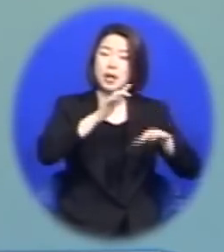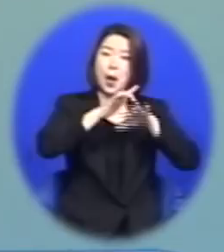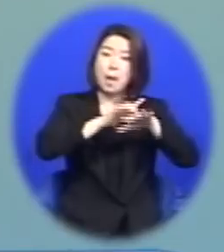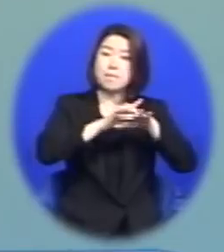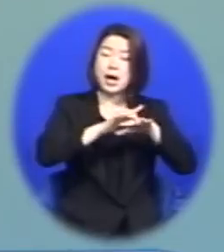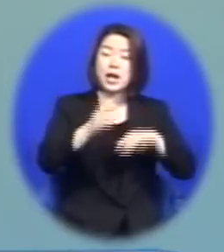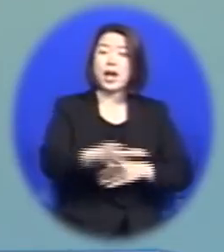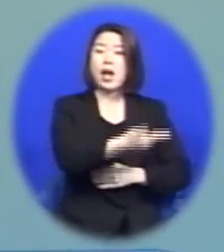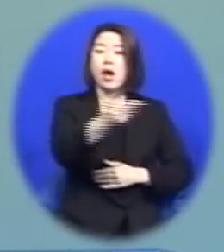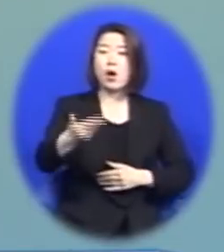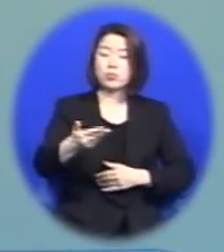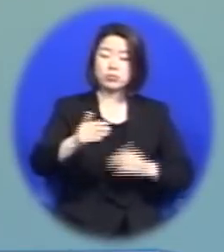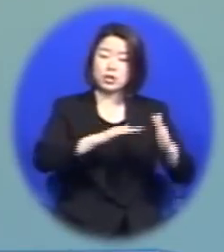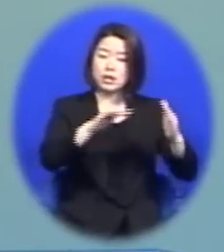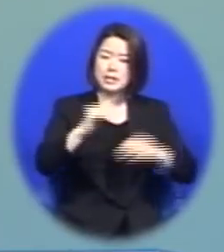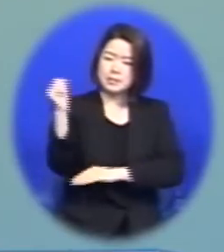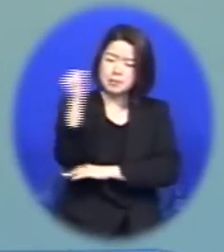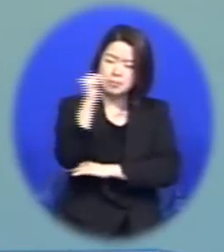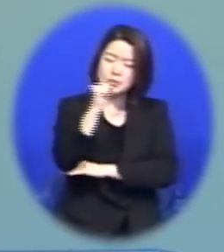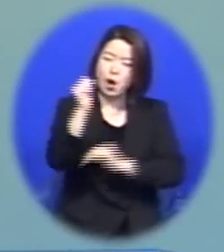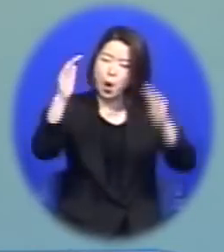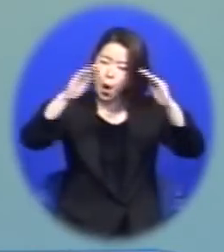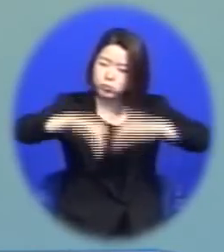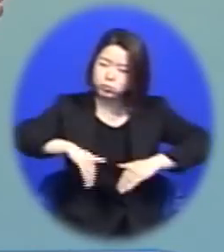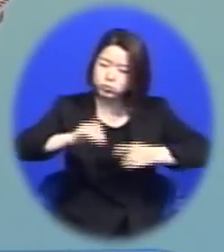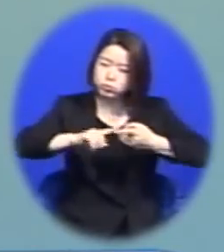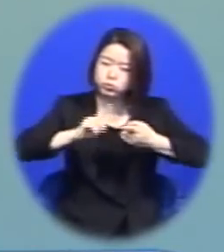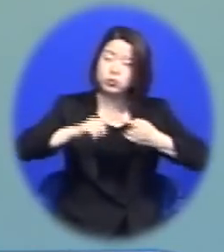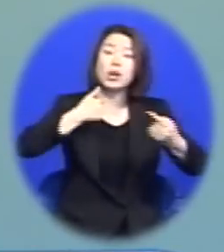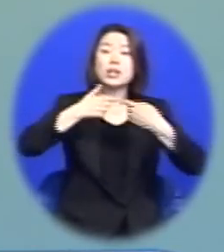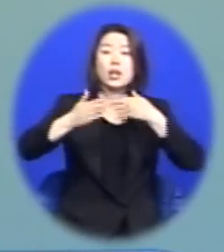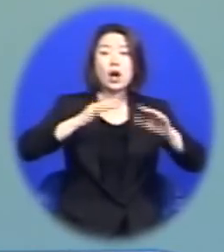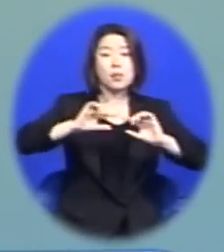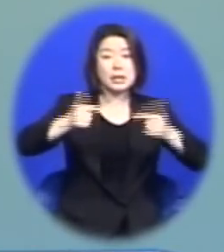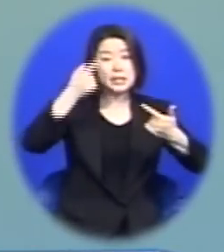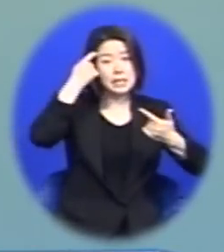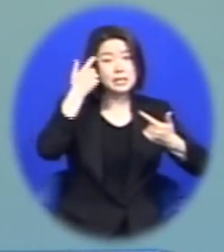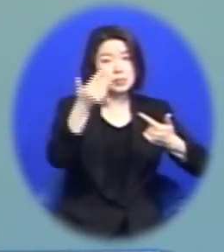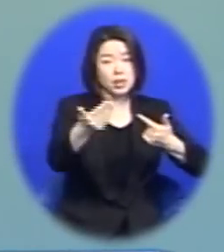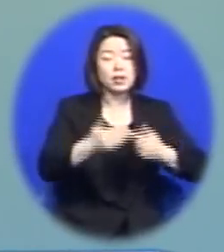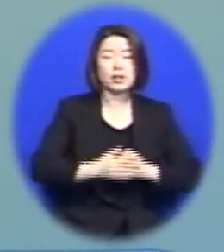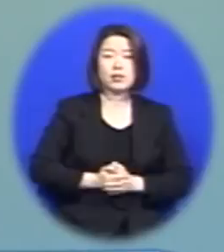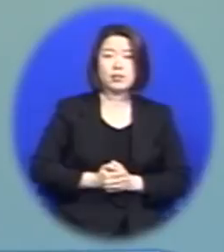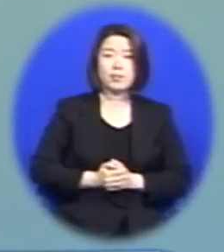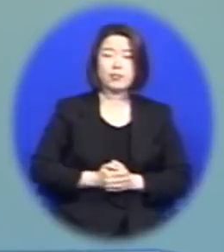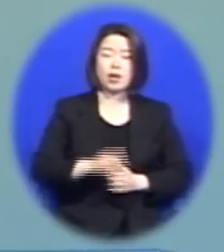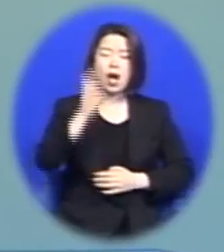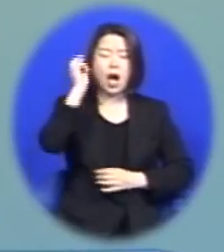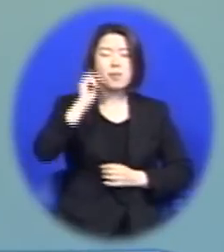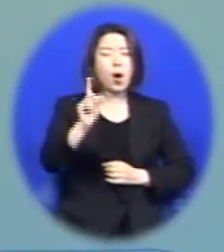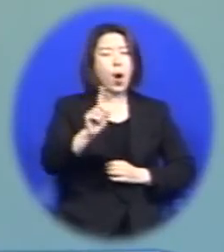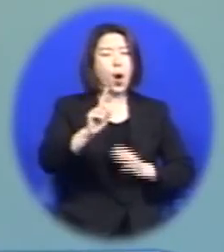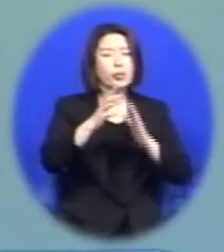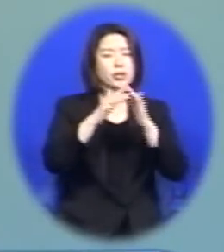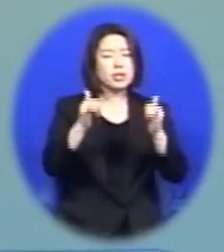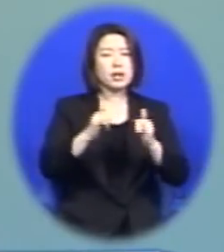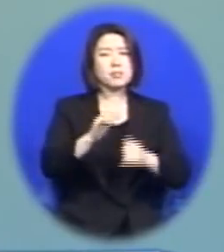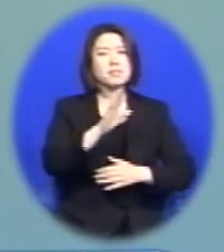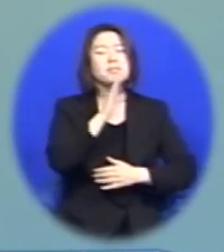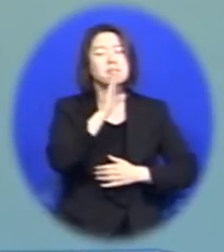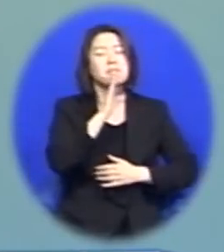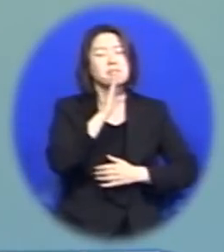여러분의 가정을 흔들고 무너뜨리려고 하는 것을 경험해 보지 않고 있습니까 아마 어떤 군은 목사님